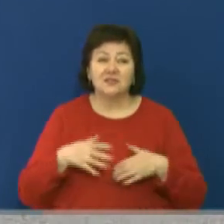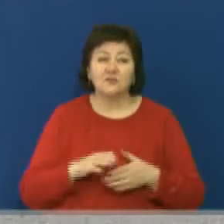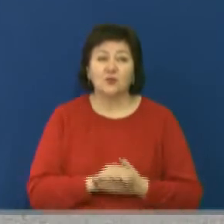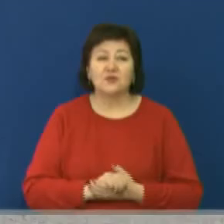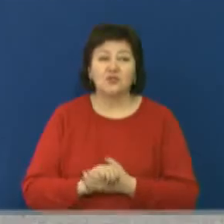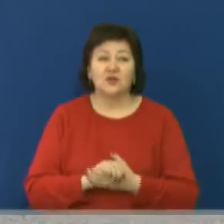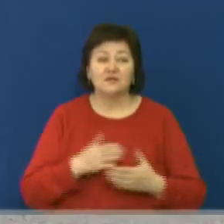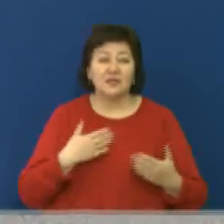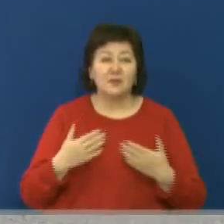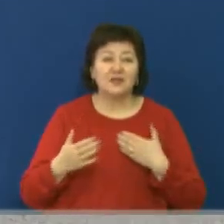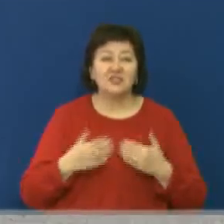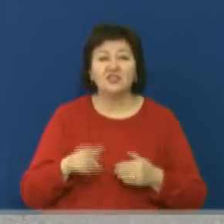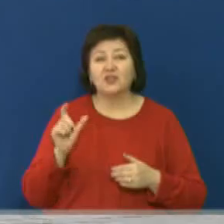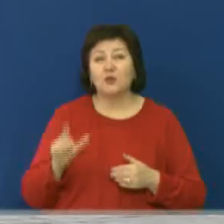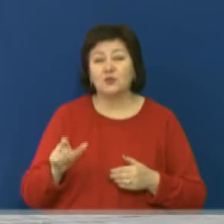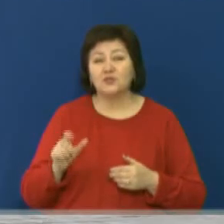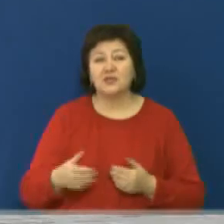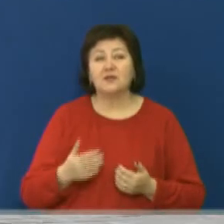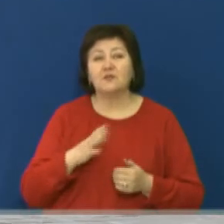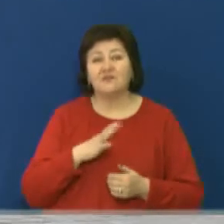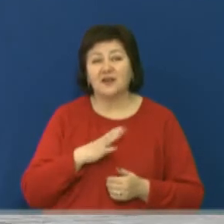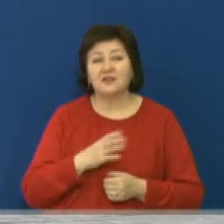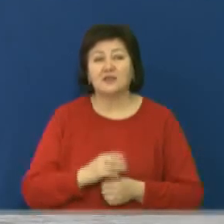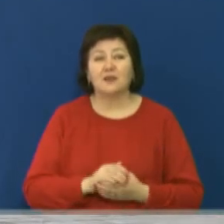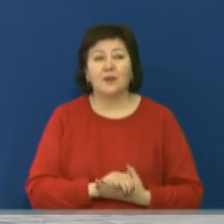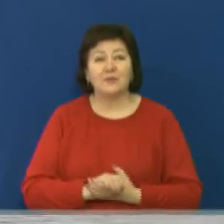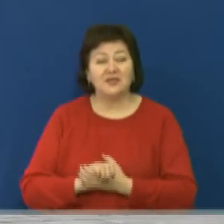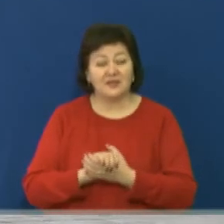тапты. Бердібек Қарымбай, Сәуле Байғалиева, Бақытгүл Қазиез, Қайрат Қожахметов, Семей телеарнасы.